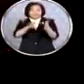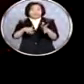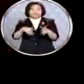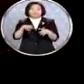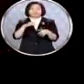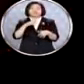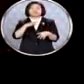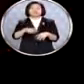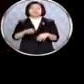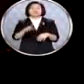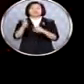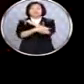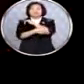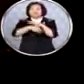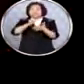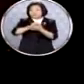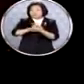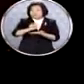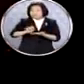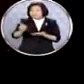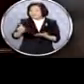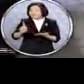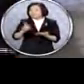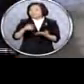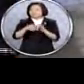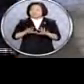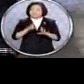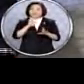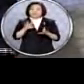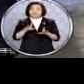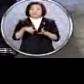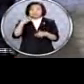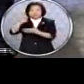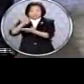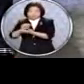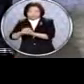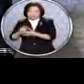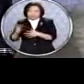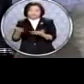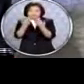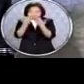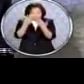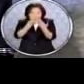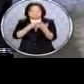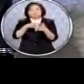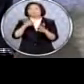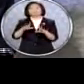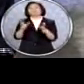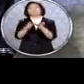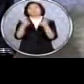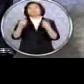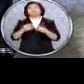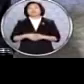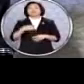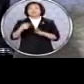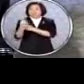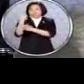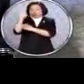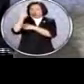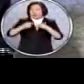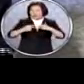官怎么记录的，这样子现在法院呢说需要勘验笔录的机会已经非常少了。所以我们已经努力的在推动